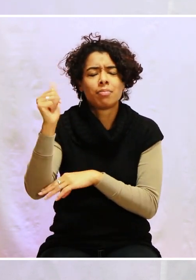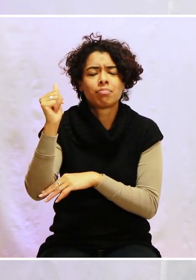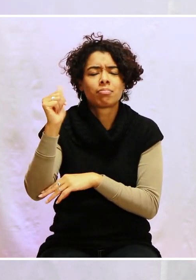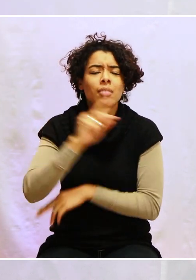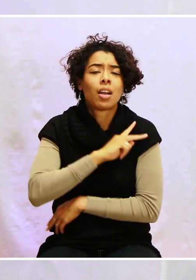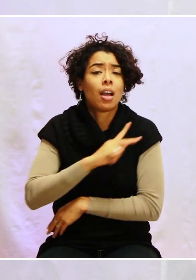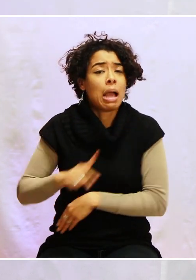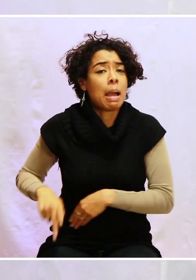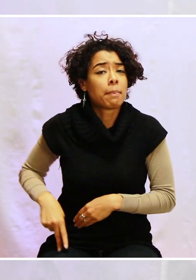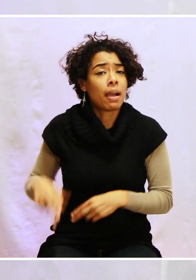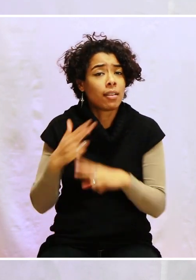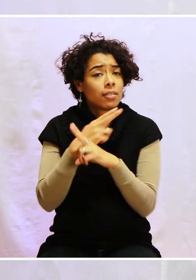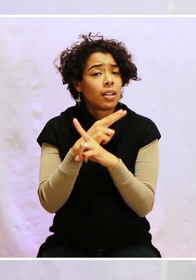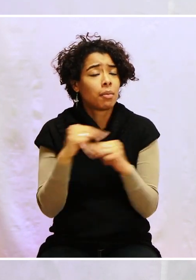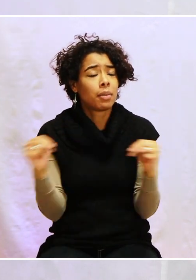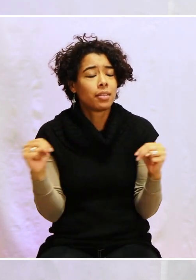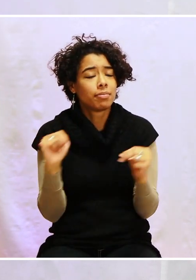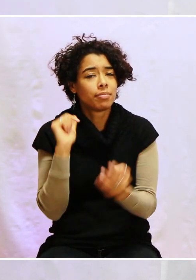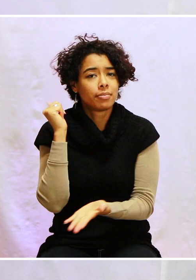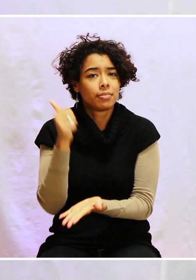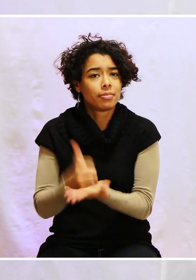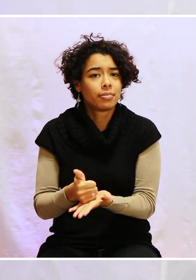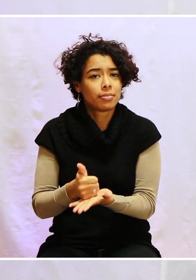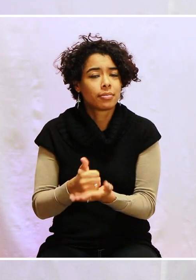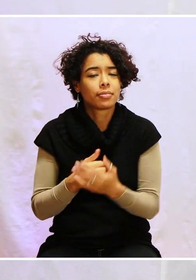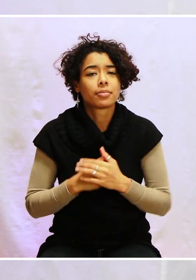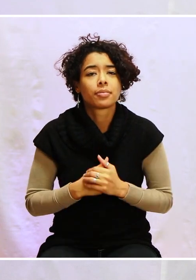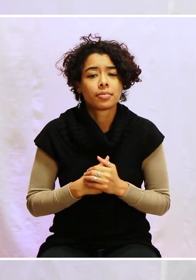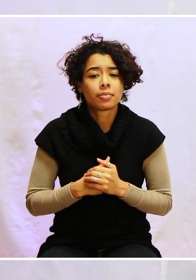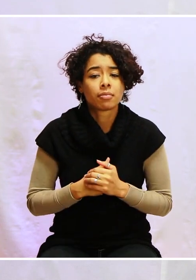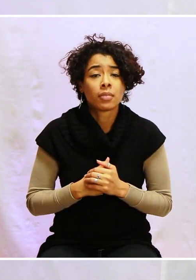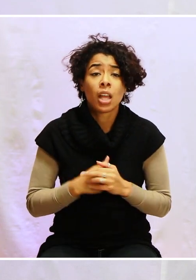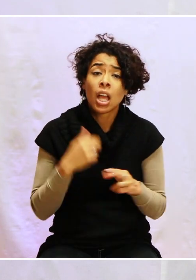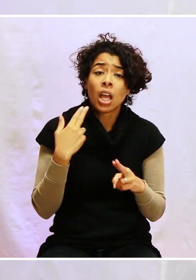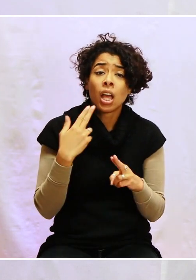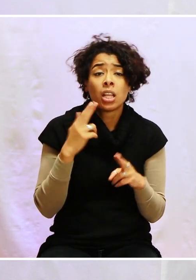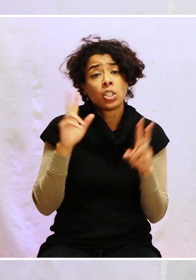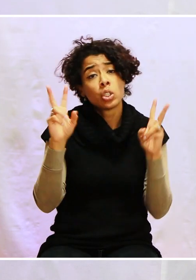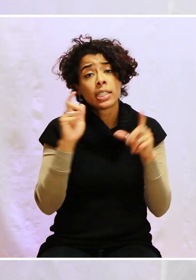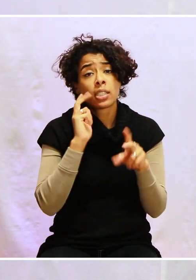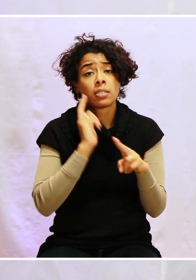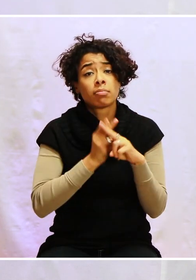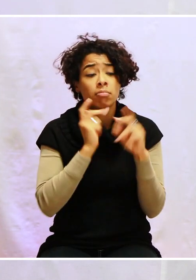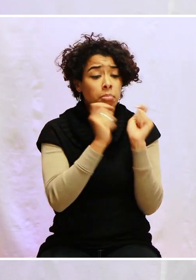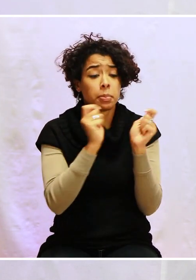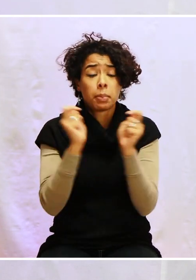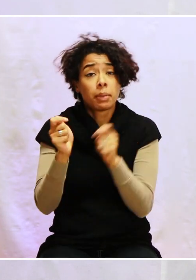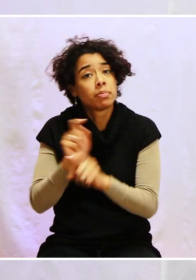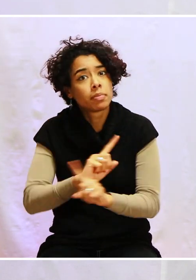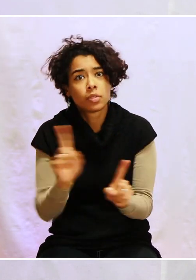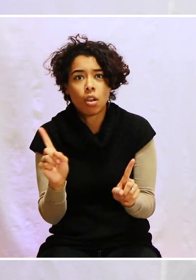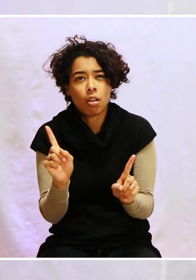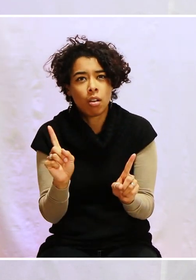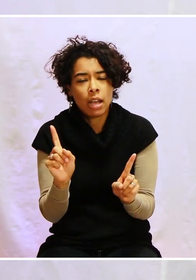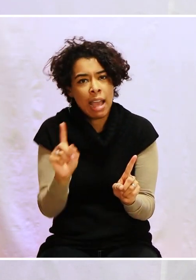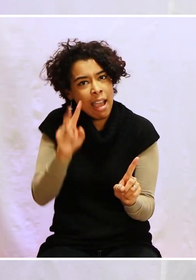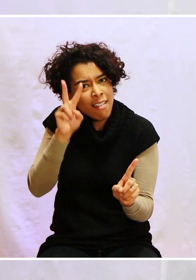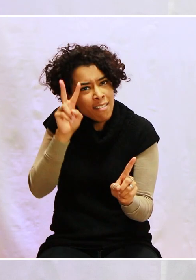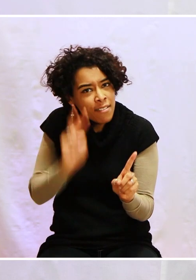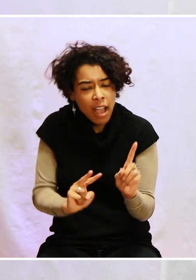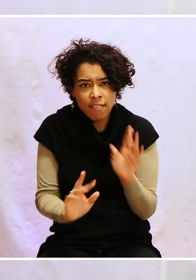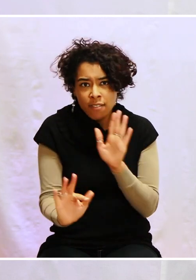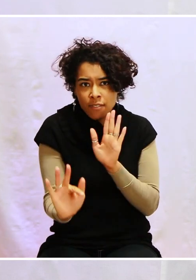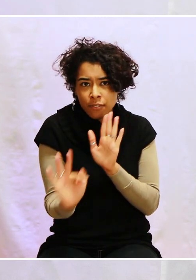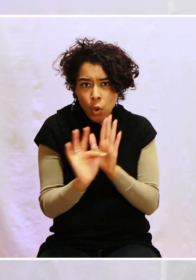paix. Amen. C'est pas juste des titres qu'on donne à Jésus. C'est réellement des